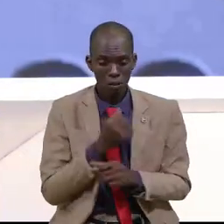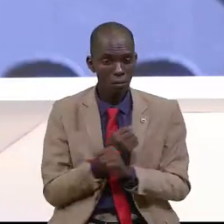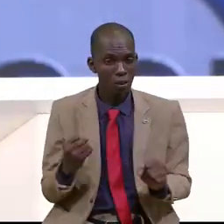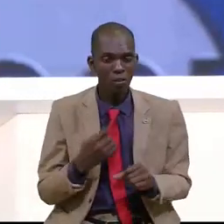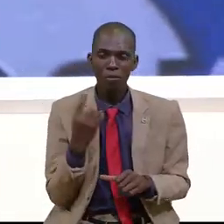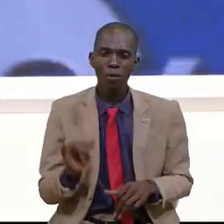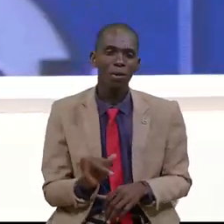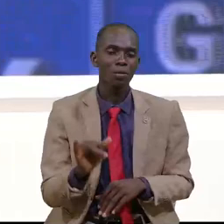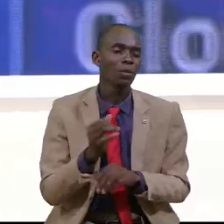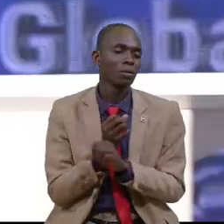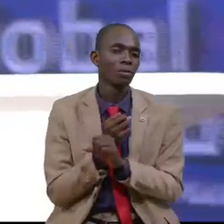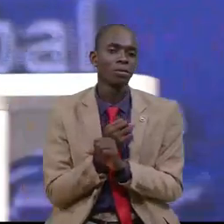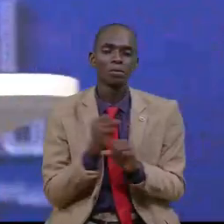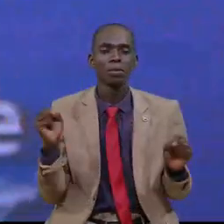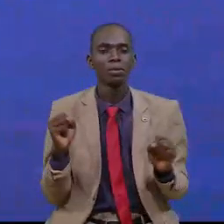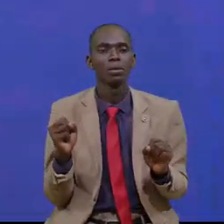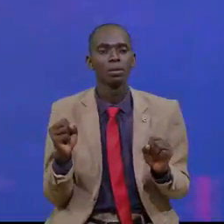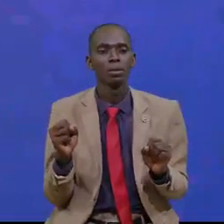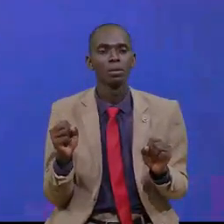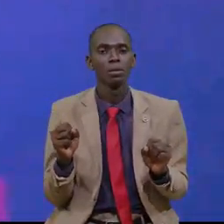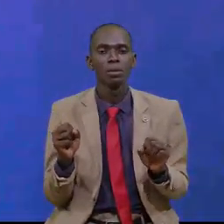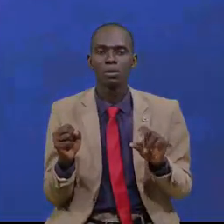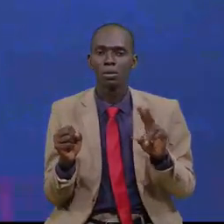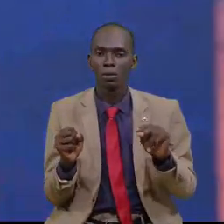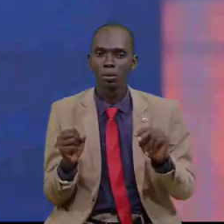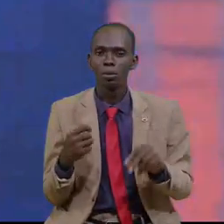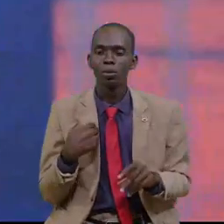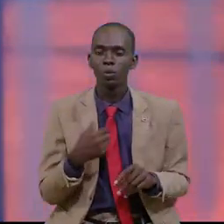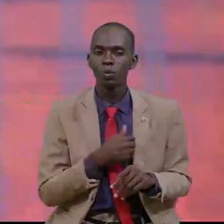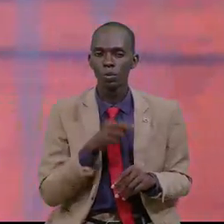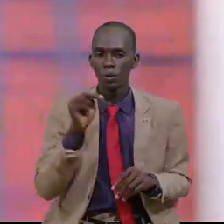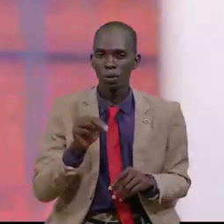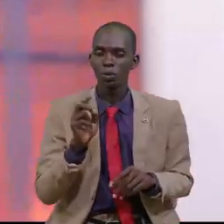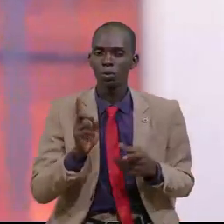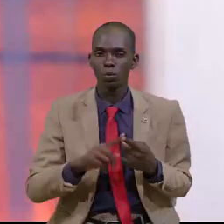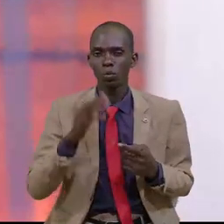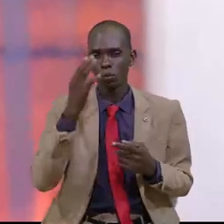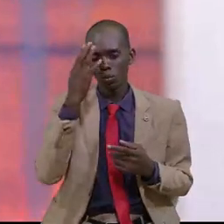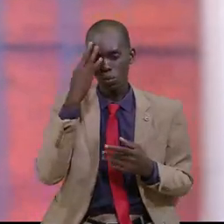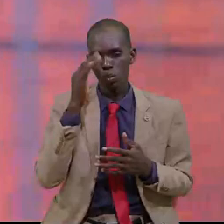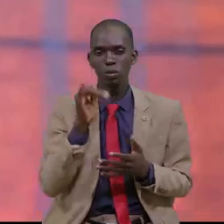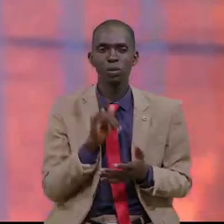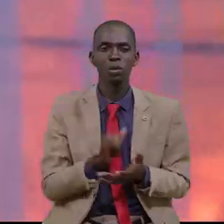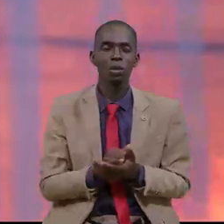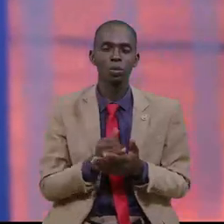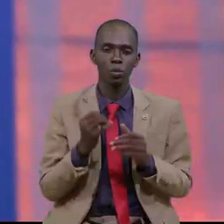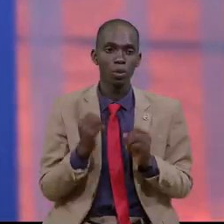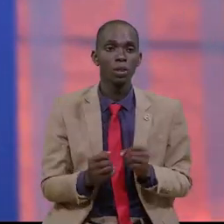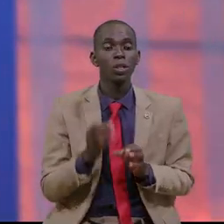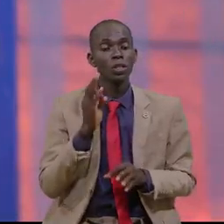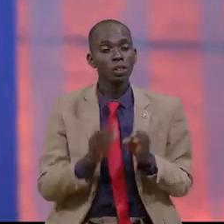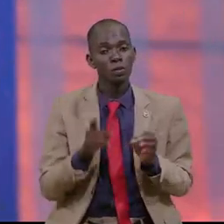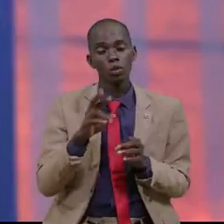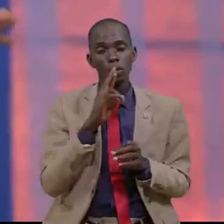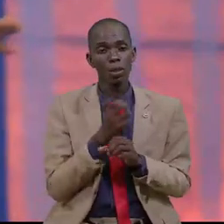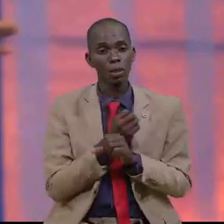je suis né de nouveau, je suis sauvé, pour toujours. Nous devons qualifier cela. Tu es sauvé pour le ciel. Si